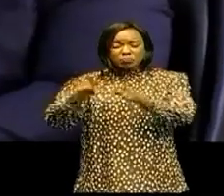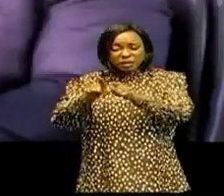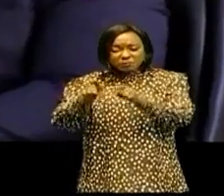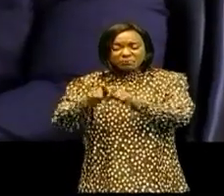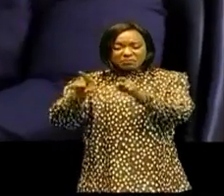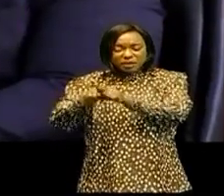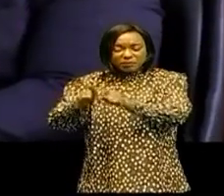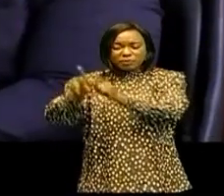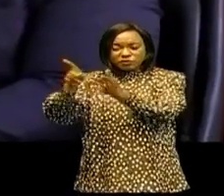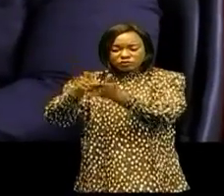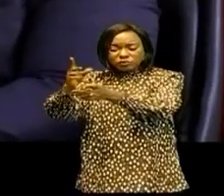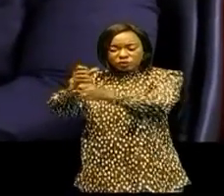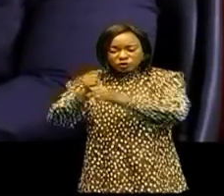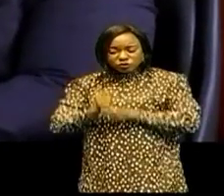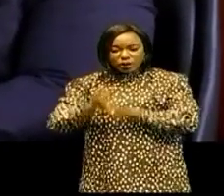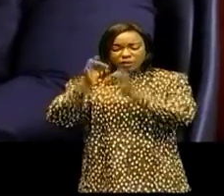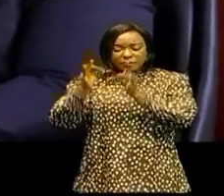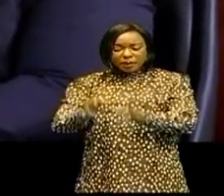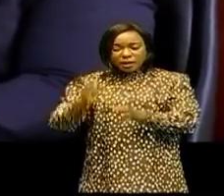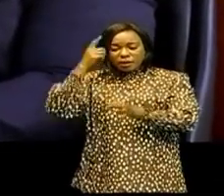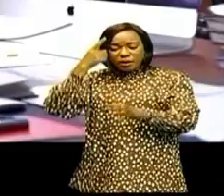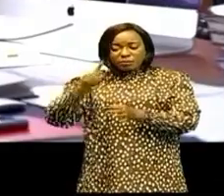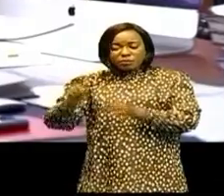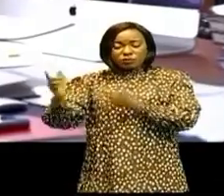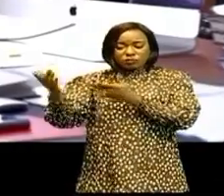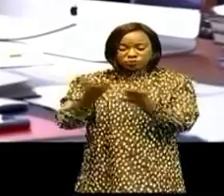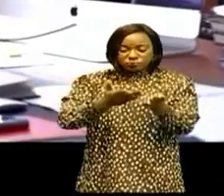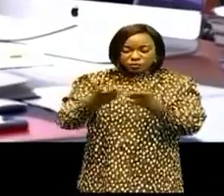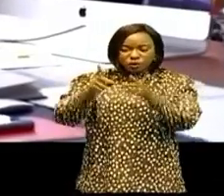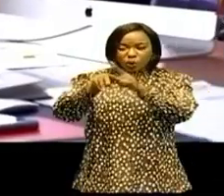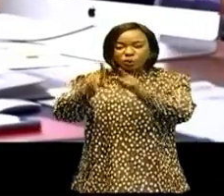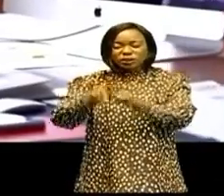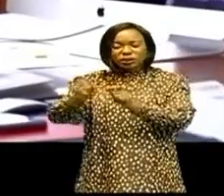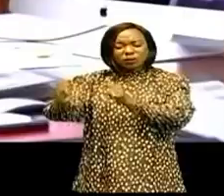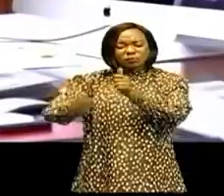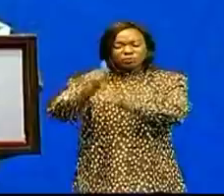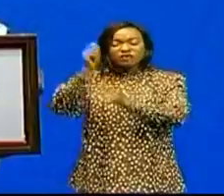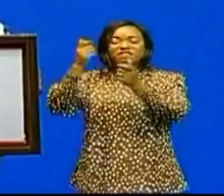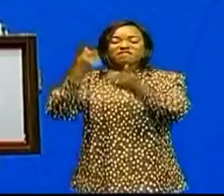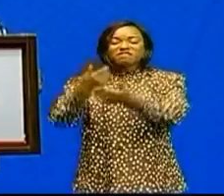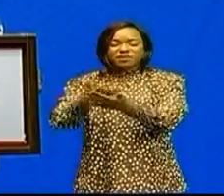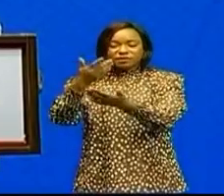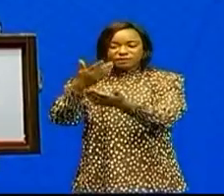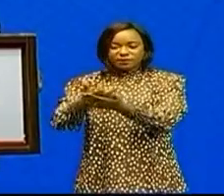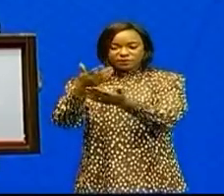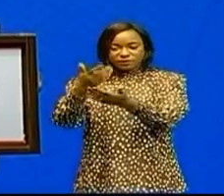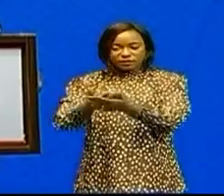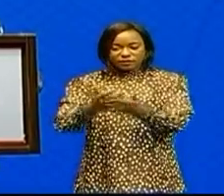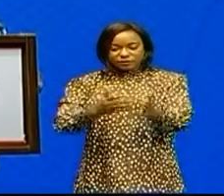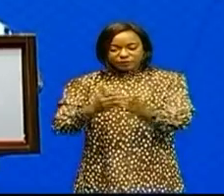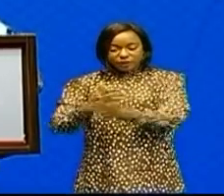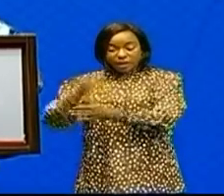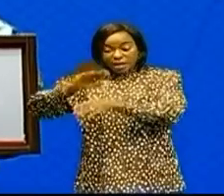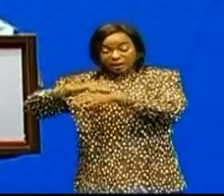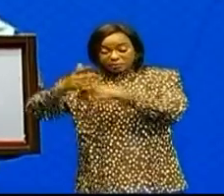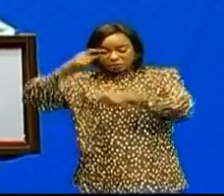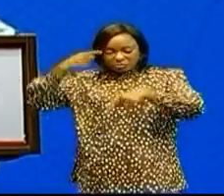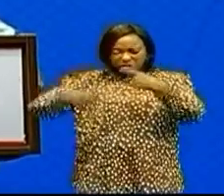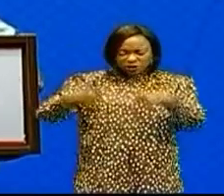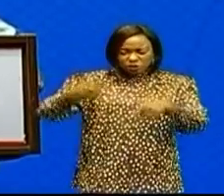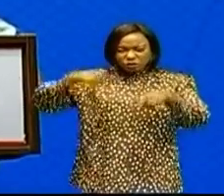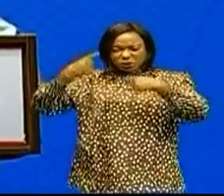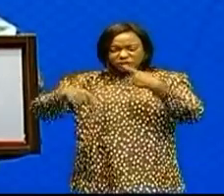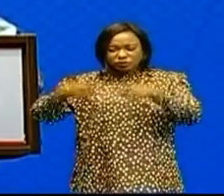usant de la procédure légale de passation de marché la plus rapide. Après débat et